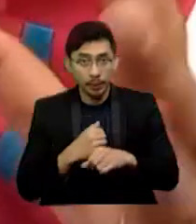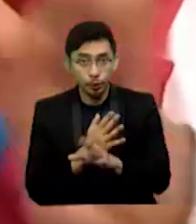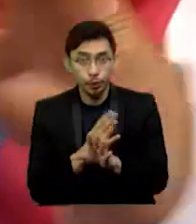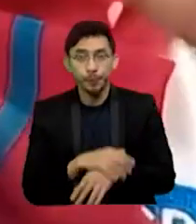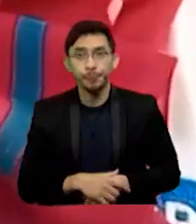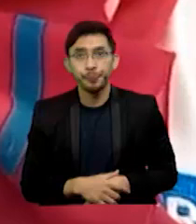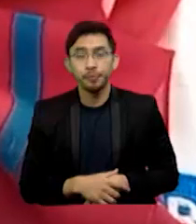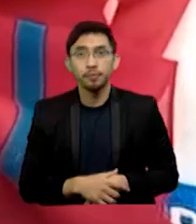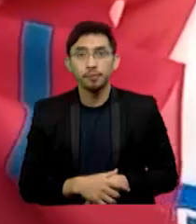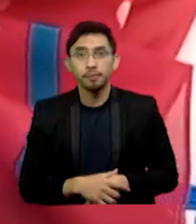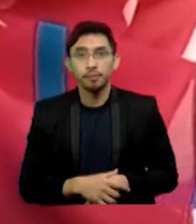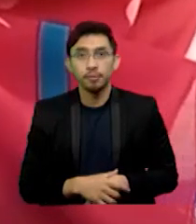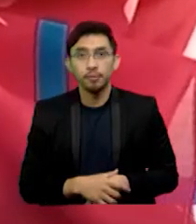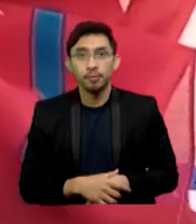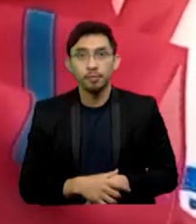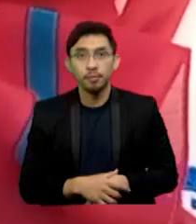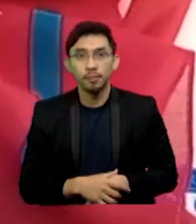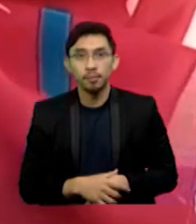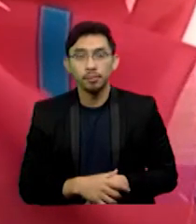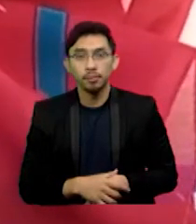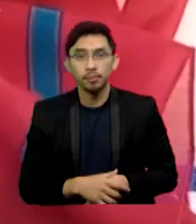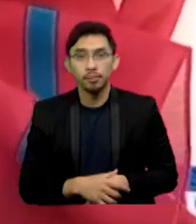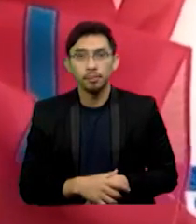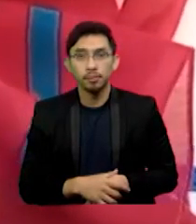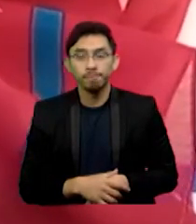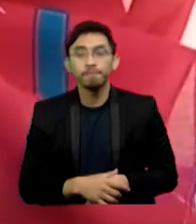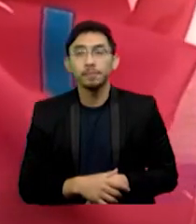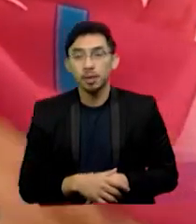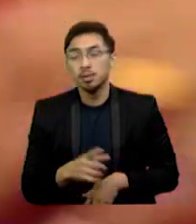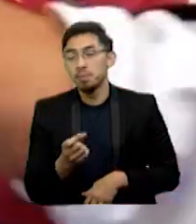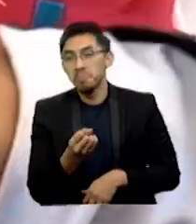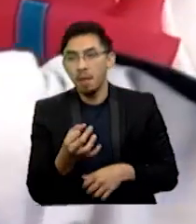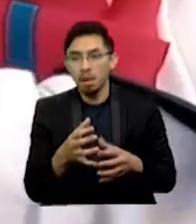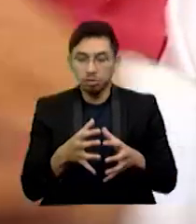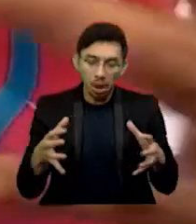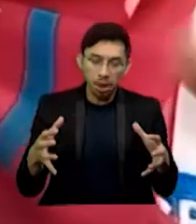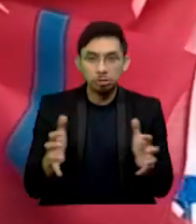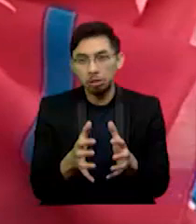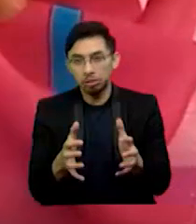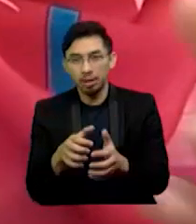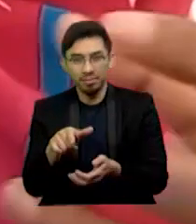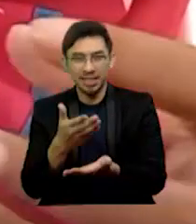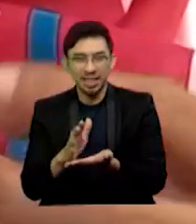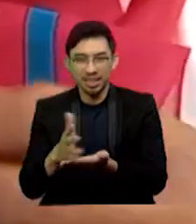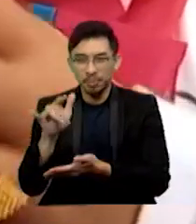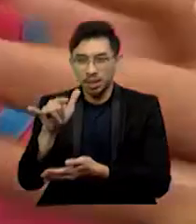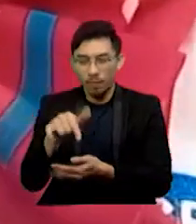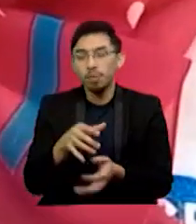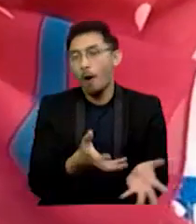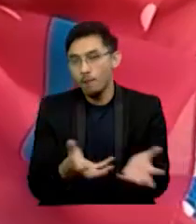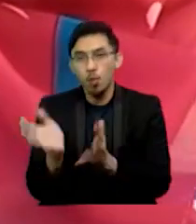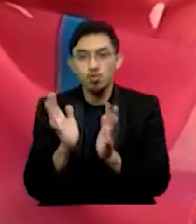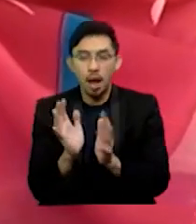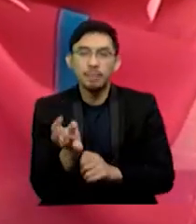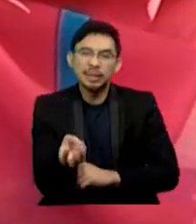atas yang sebagian tadi, sebagian besar, yang besar-besar sudah dikumpulkan jadi satu untuk dibawa ke Madiun. Ini yang puing kecil-kecil di